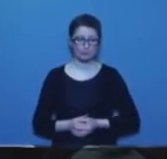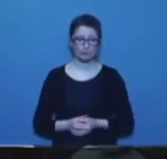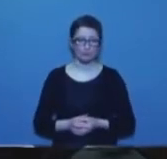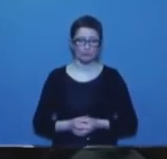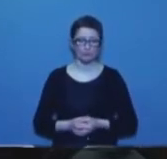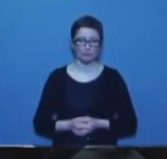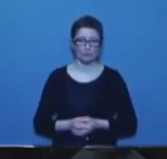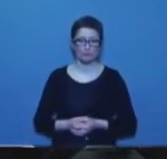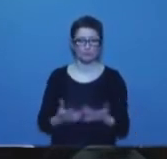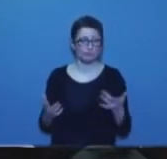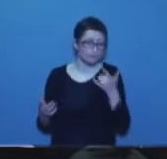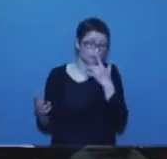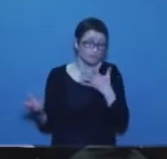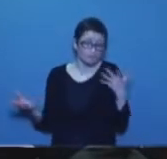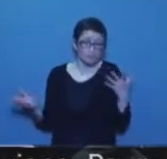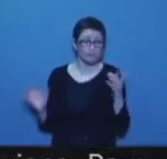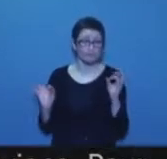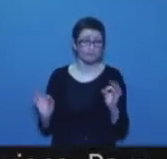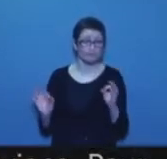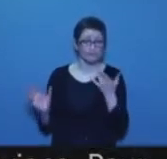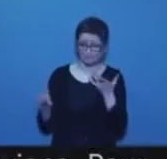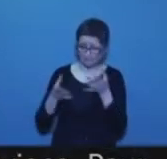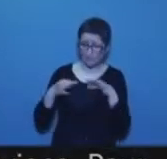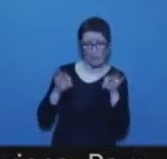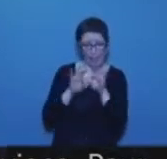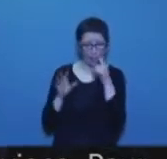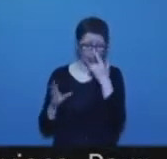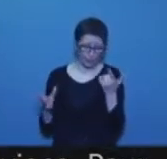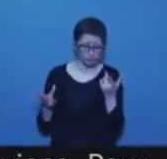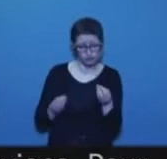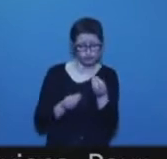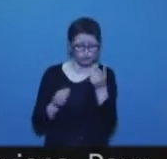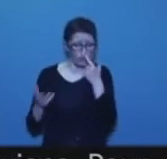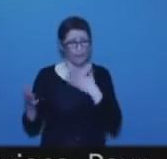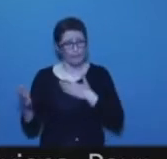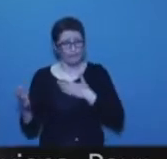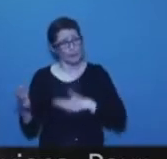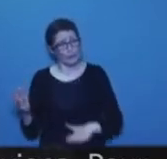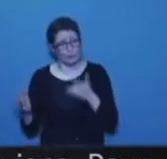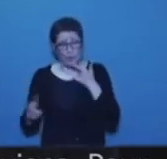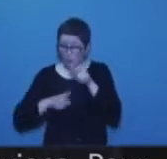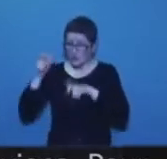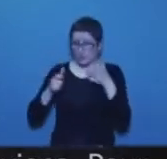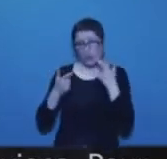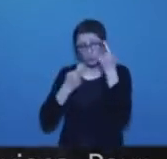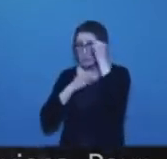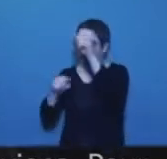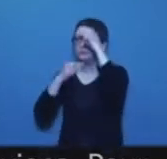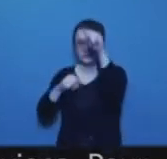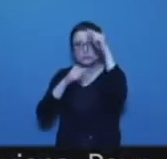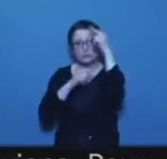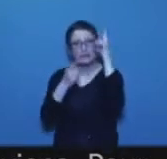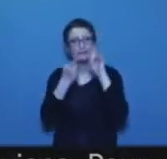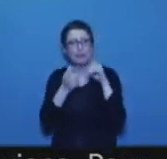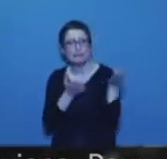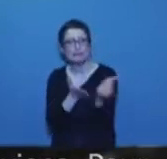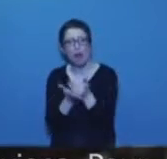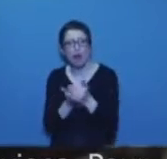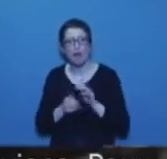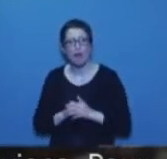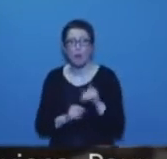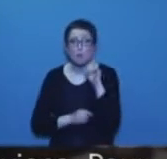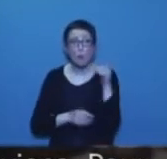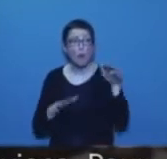Ça ferait du bien au pays qu'on voit des gens réclamer pour leur salaire. Parce que les autres ont déjà quand même pris